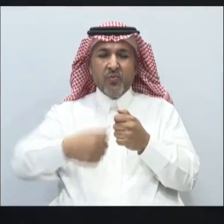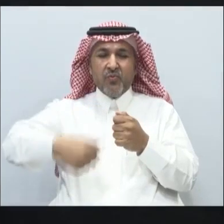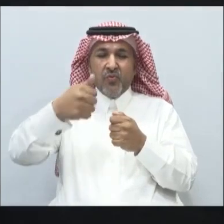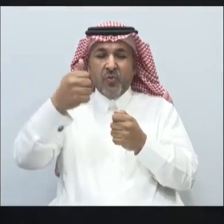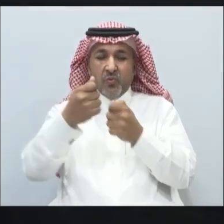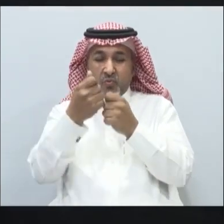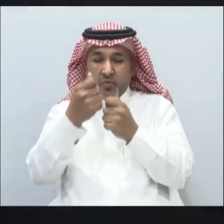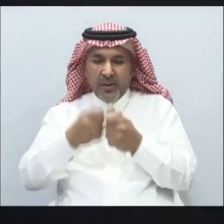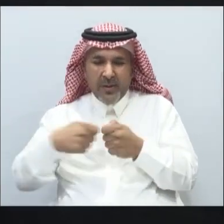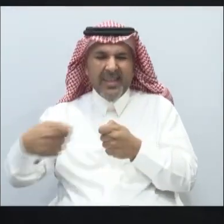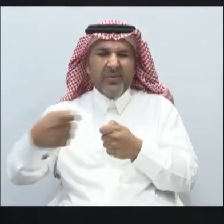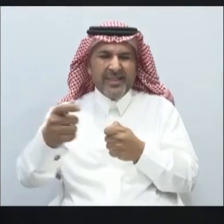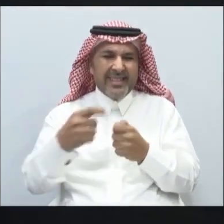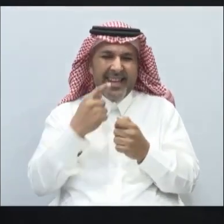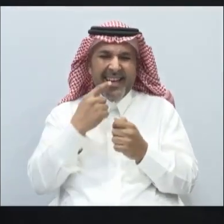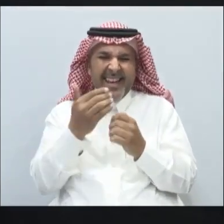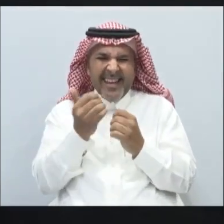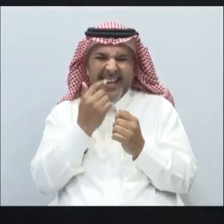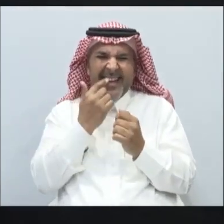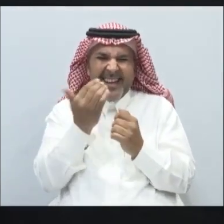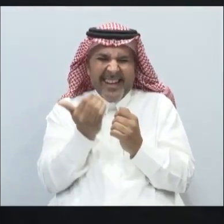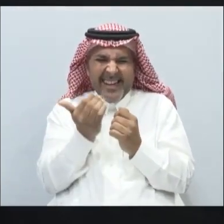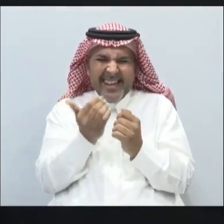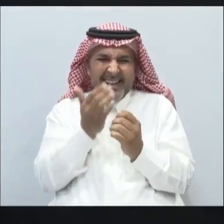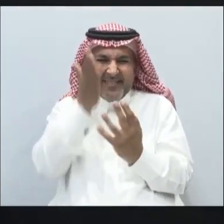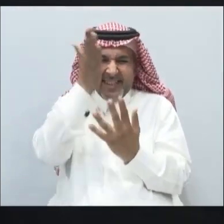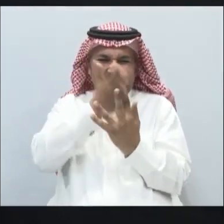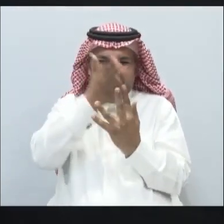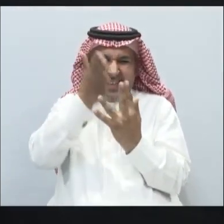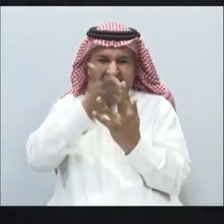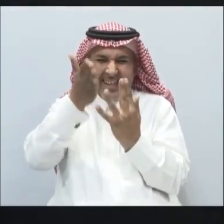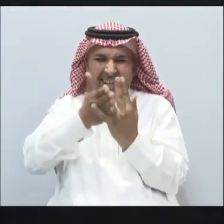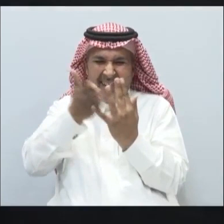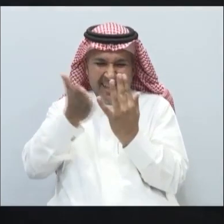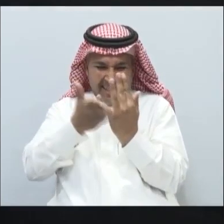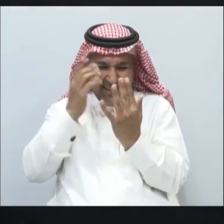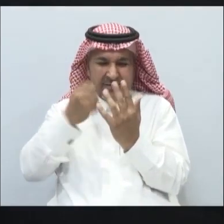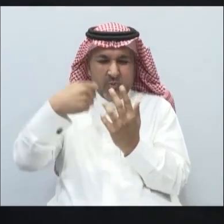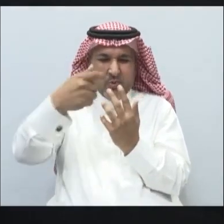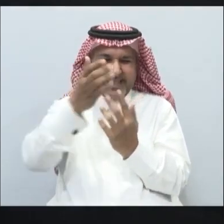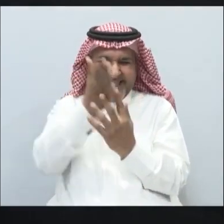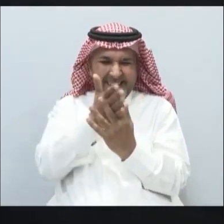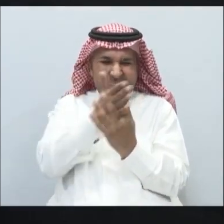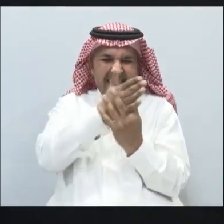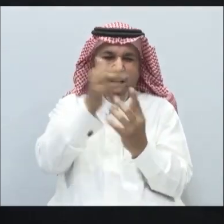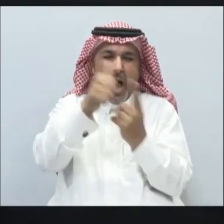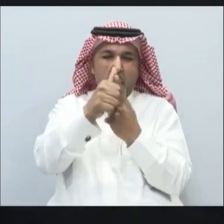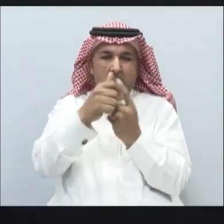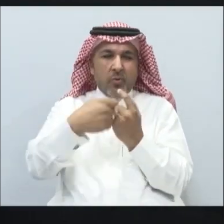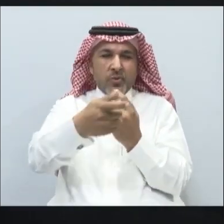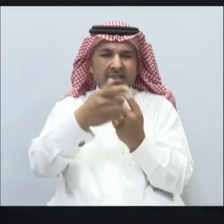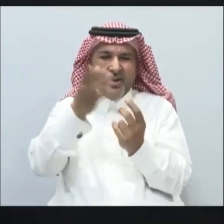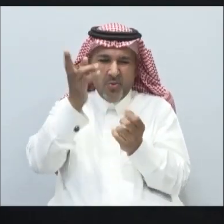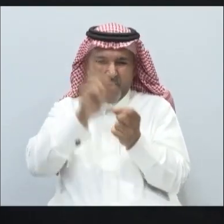اربع مرات في السنه او بشكل ربع سنوي فبالتالي هنا الربح حيدخل اربع مرات في السنه فلو كنت انا باخذ